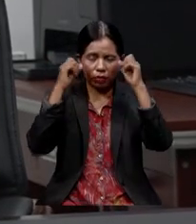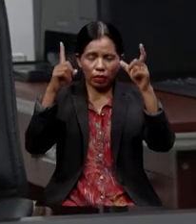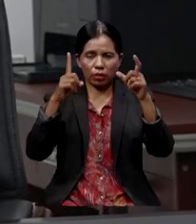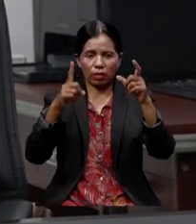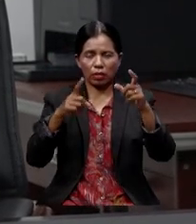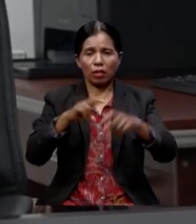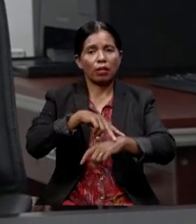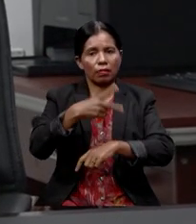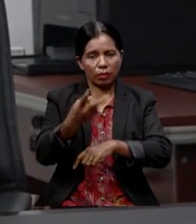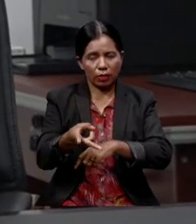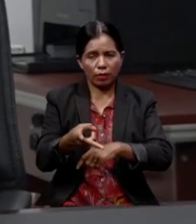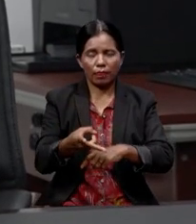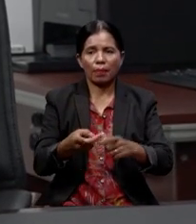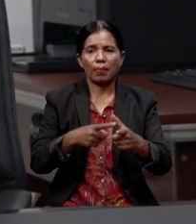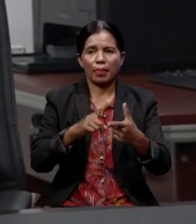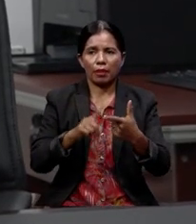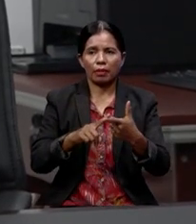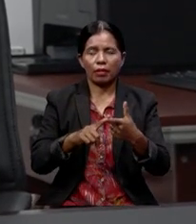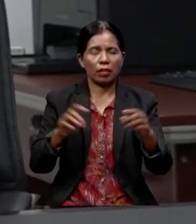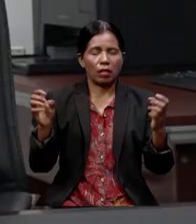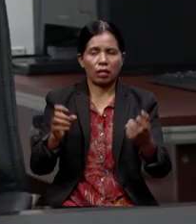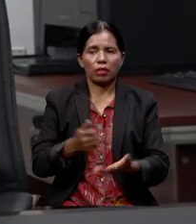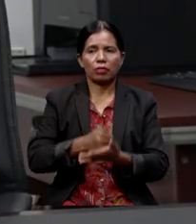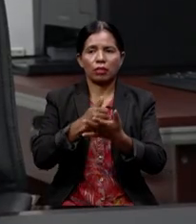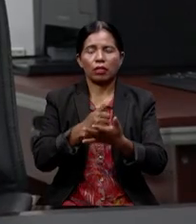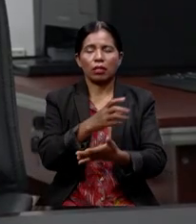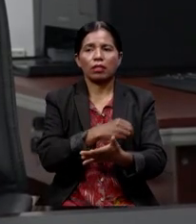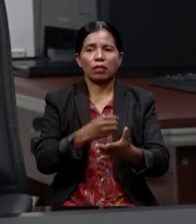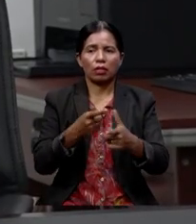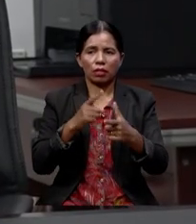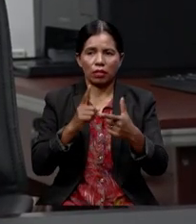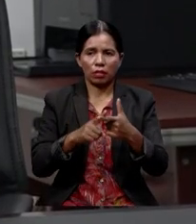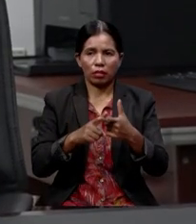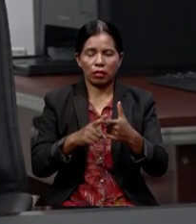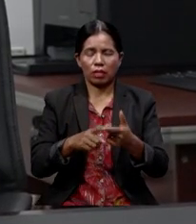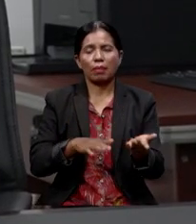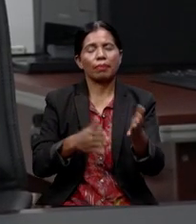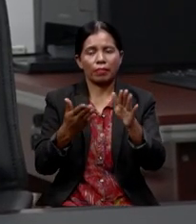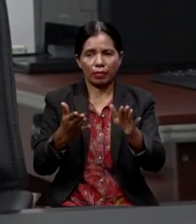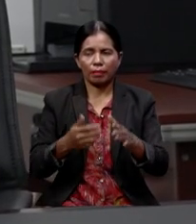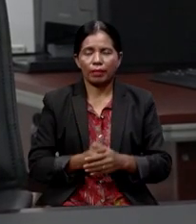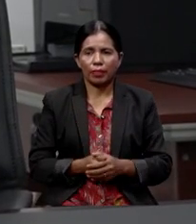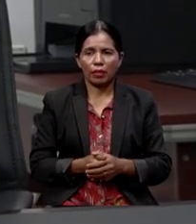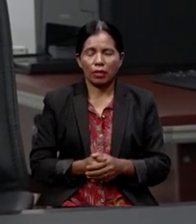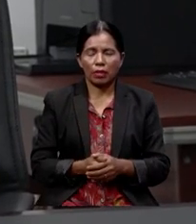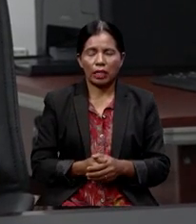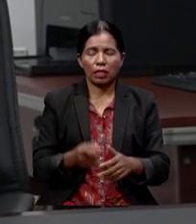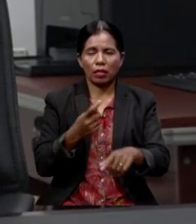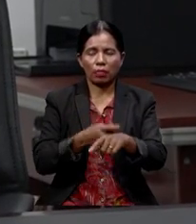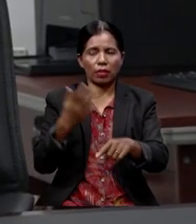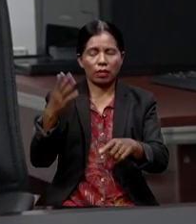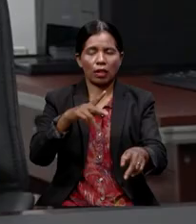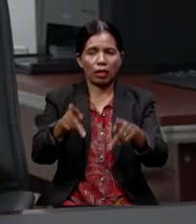monu e depois la salva ninia nia i escoto iha momento ne ba ita ninia